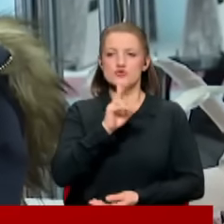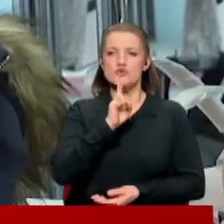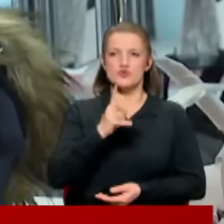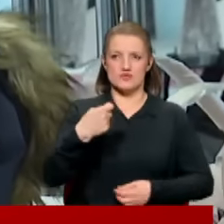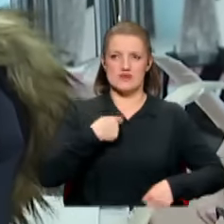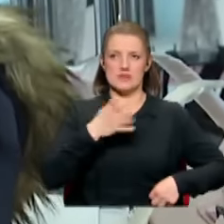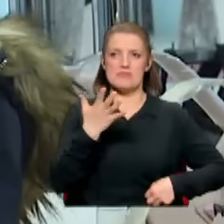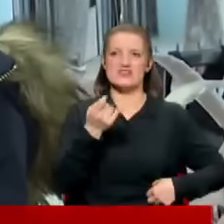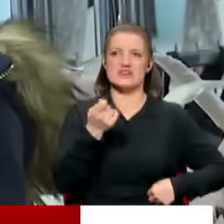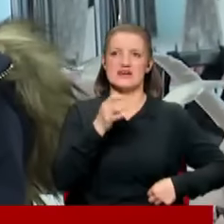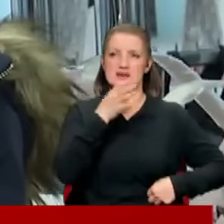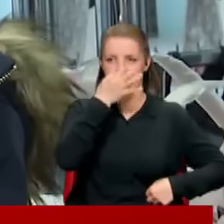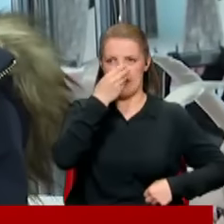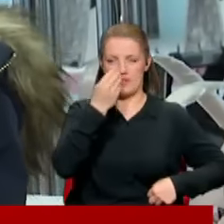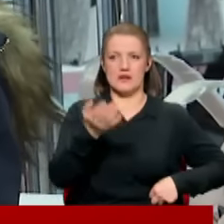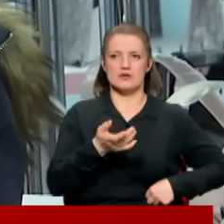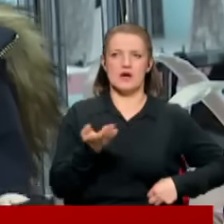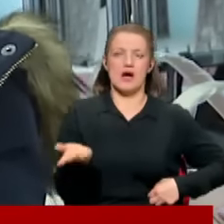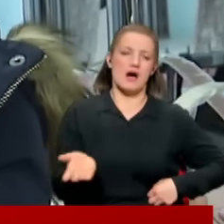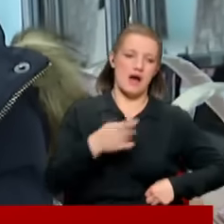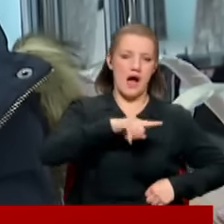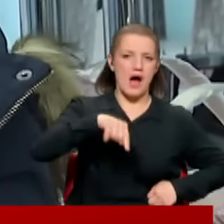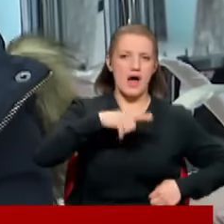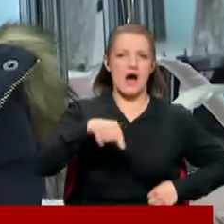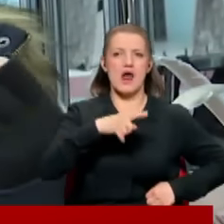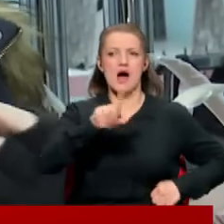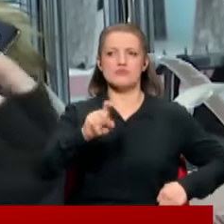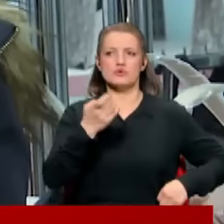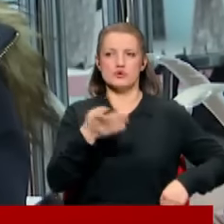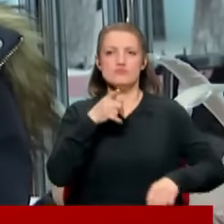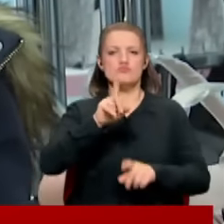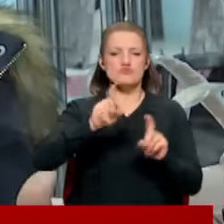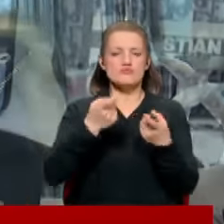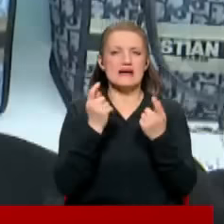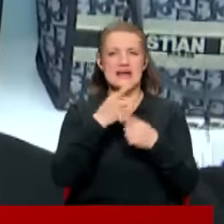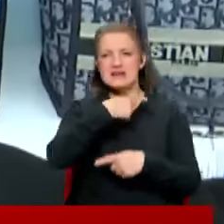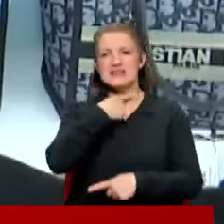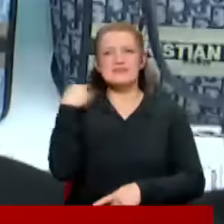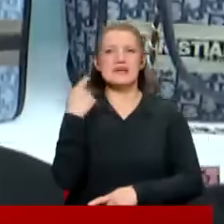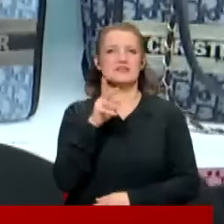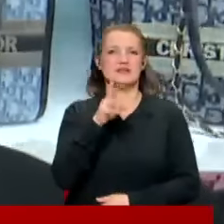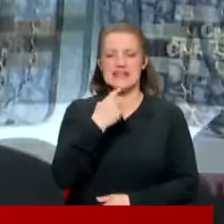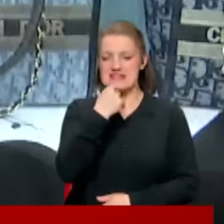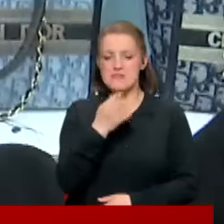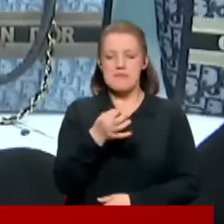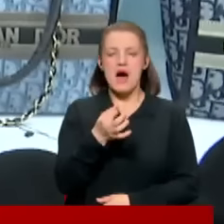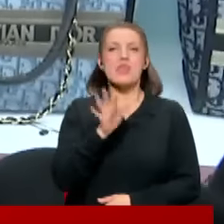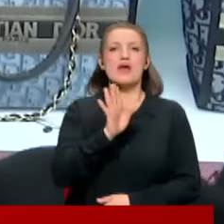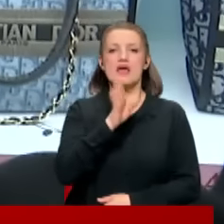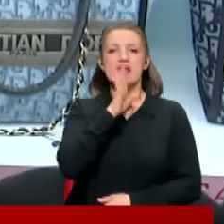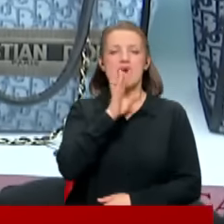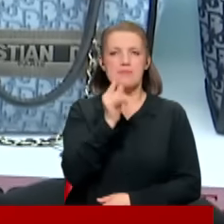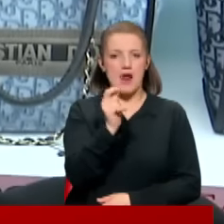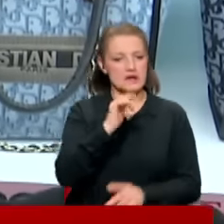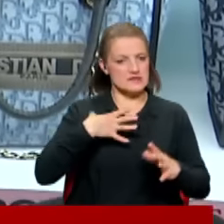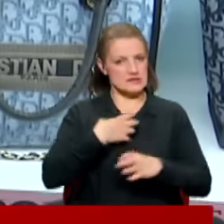lira para veriyor. 5 lira ıslak mendil alıyor. Hadi ara ara verilirsen. Yani bulmak imkansız gibi. Sadece demir para değil, kağıt parada da